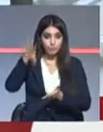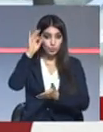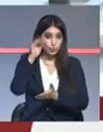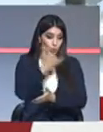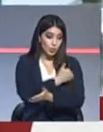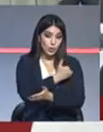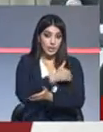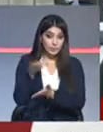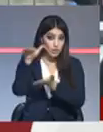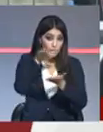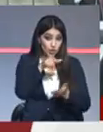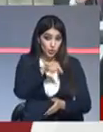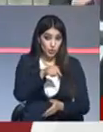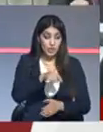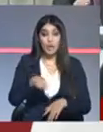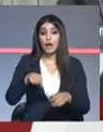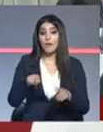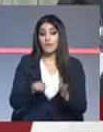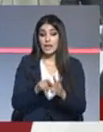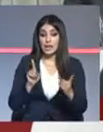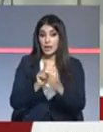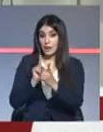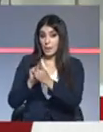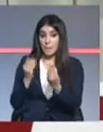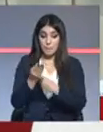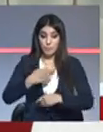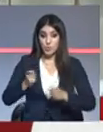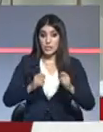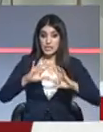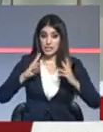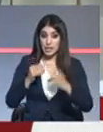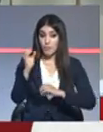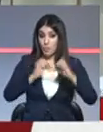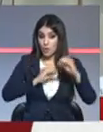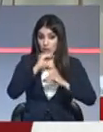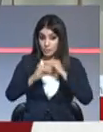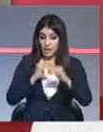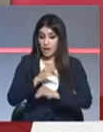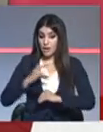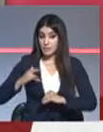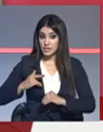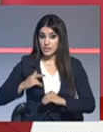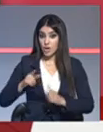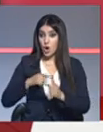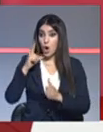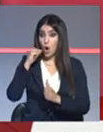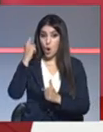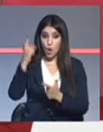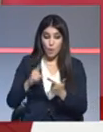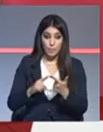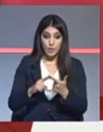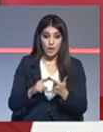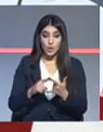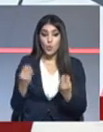كورونا الى تونس وذلك خلال لقاء جمعه مع المدير العام للمنظمه العالميه للصحه في دروس ادهانوم جيب